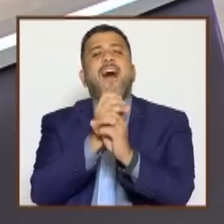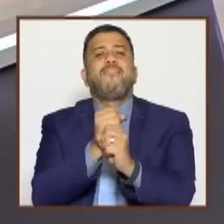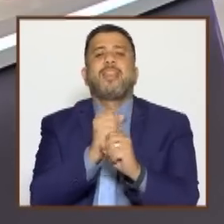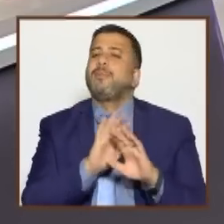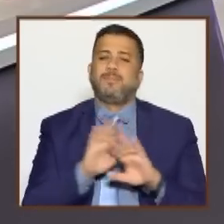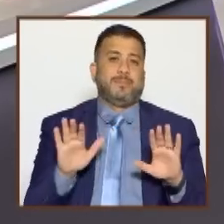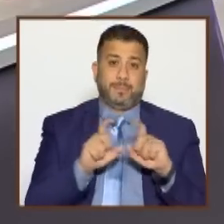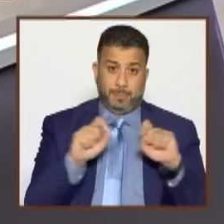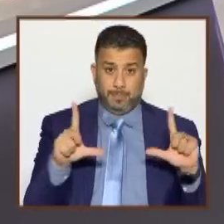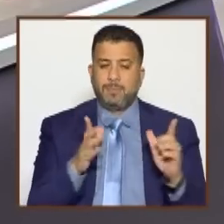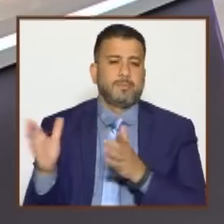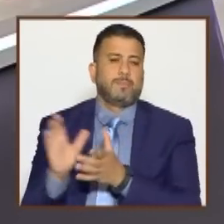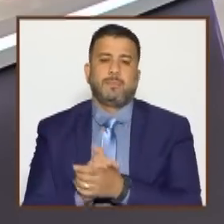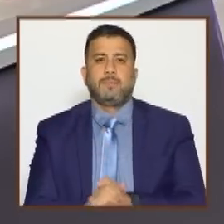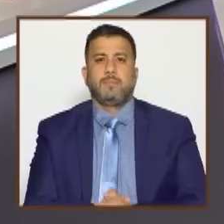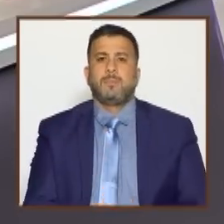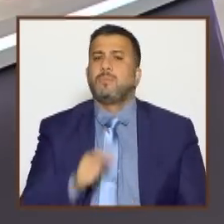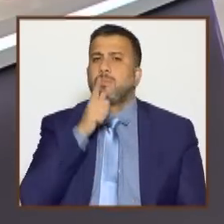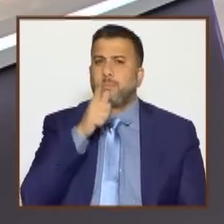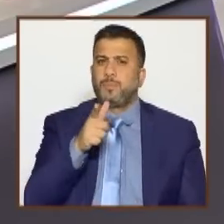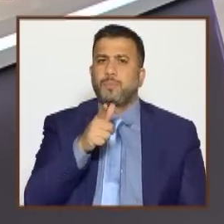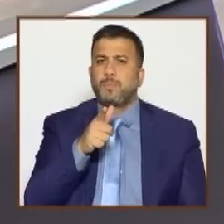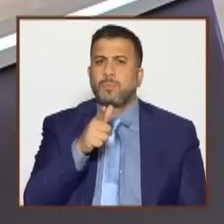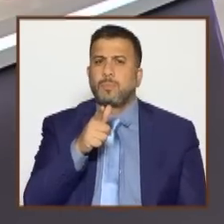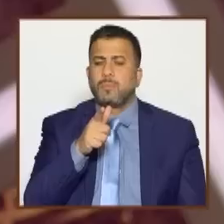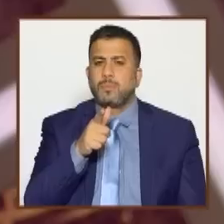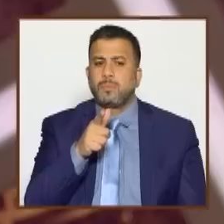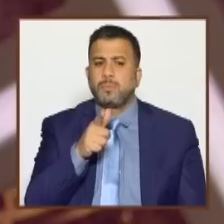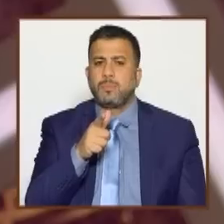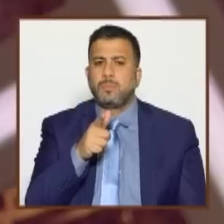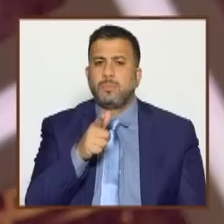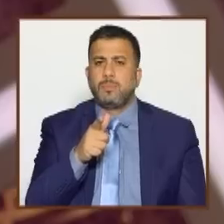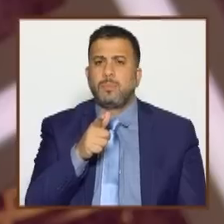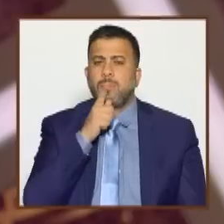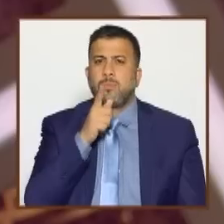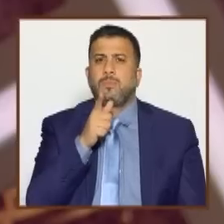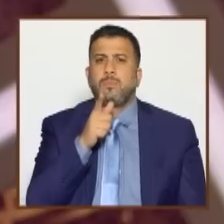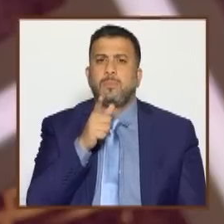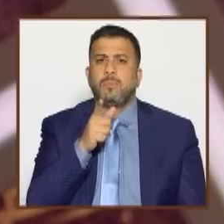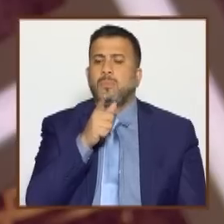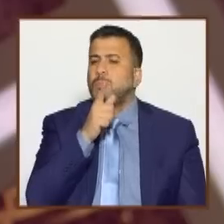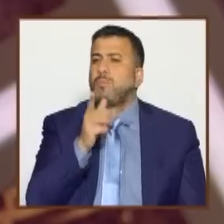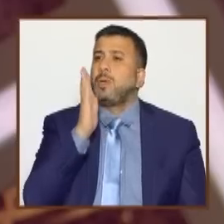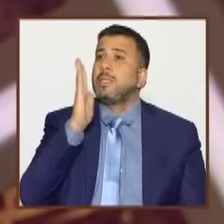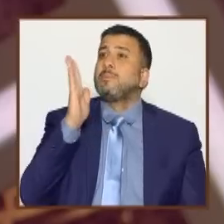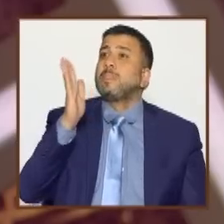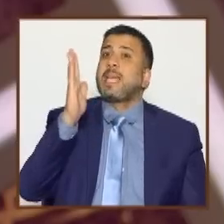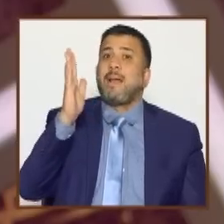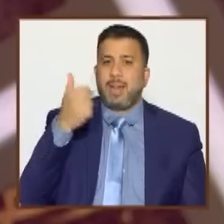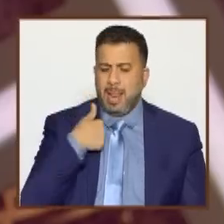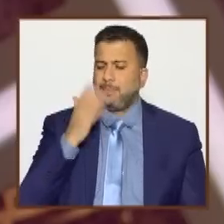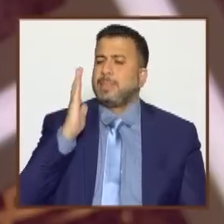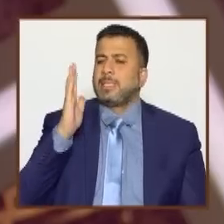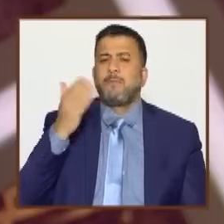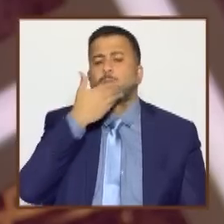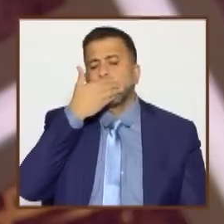مجاهد من رأس الخيمة يسأل يقول: بالنسبة، هل ثبت أن من كان مسافرا وبقي صائما لم يفطر أن أجره